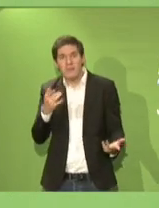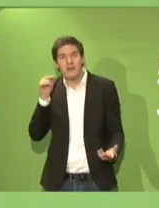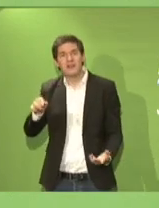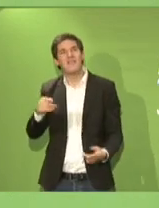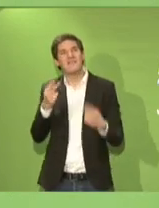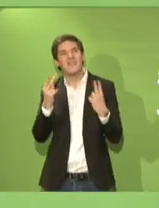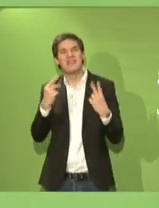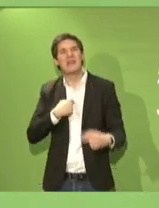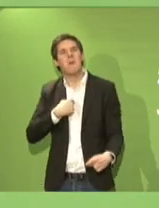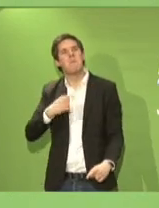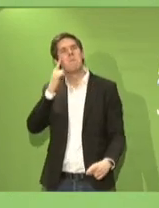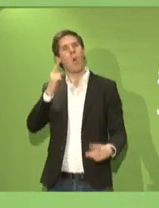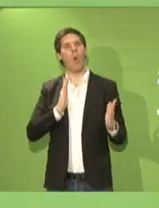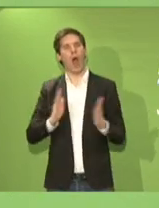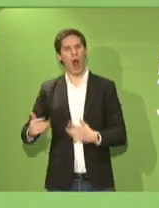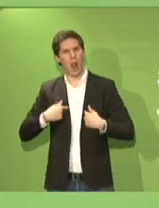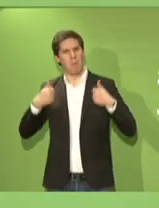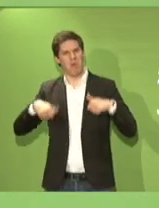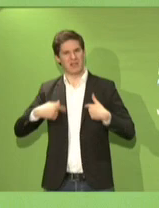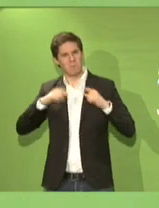moralische Verpflichtung, liebe Freundinnen und Freunde.